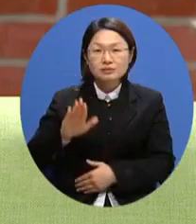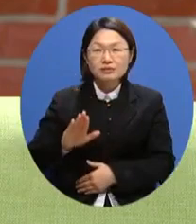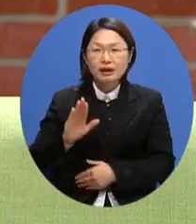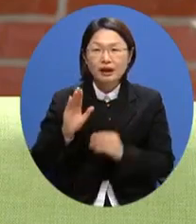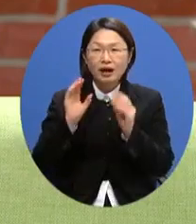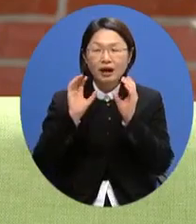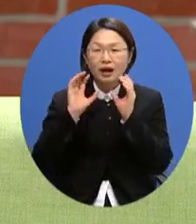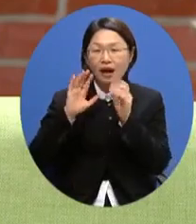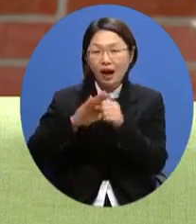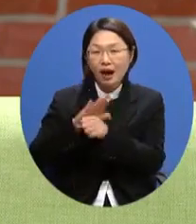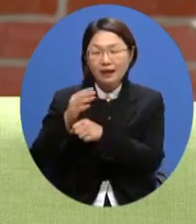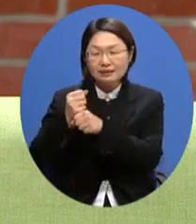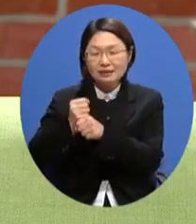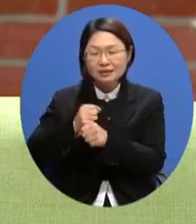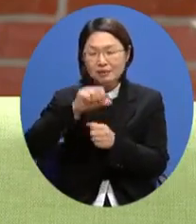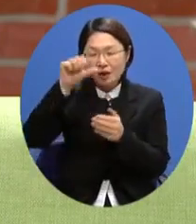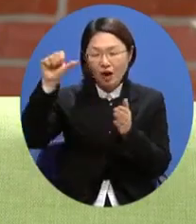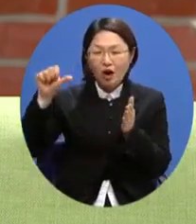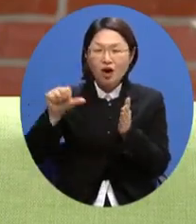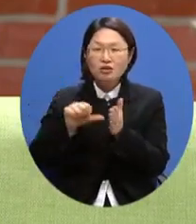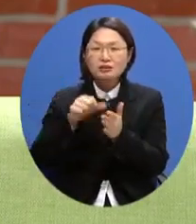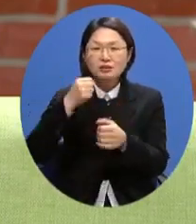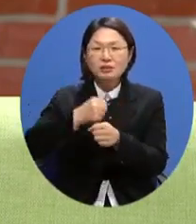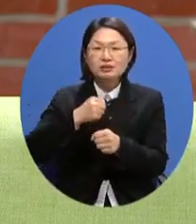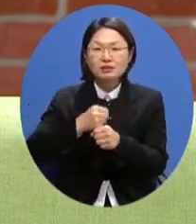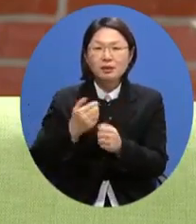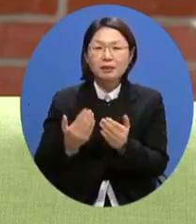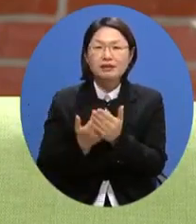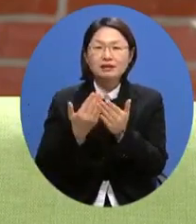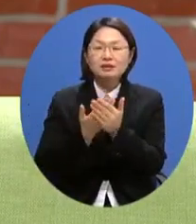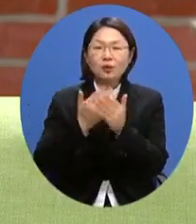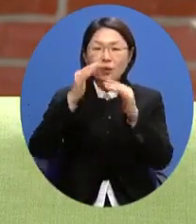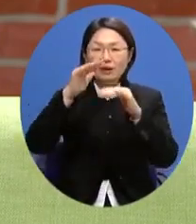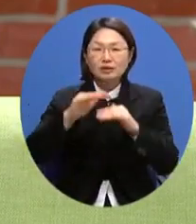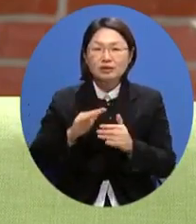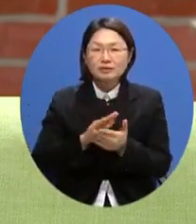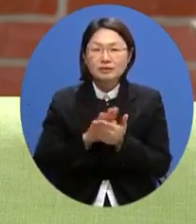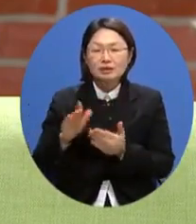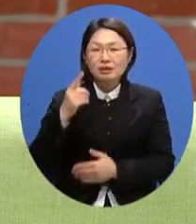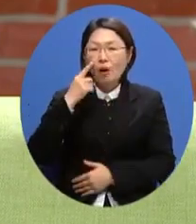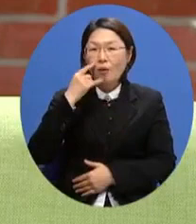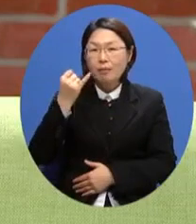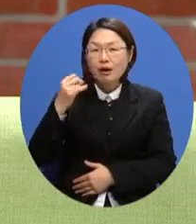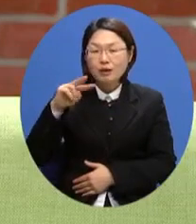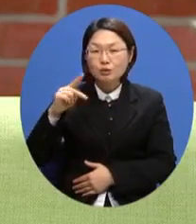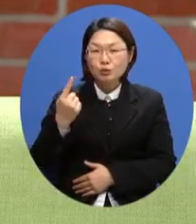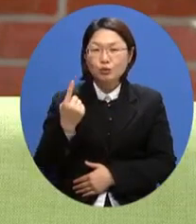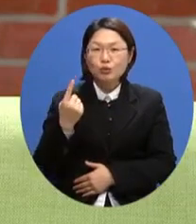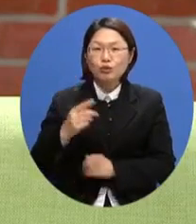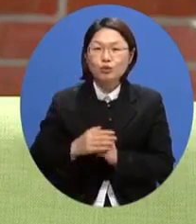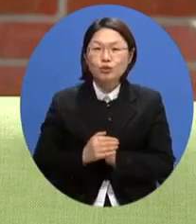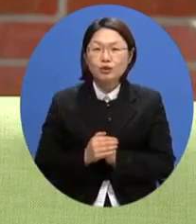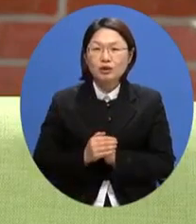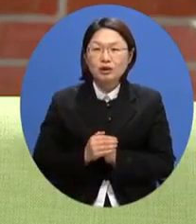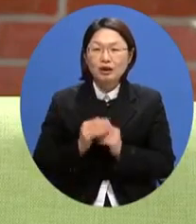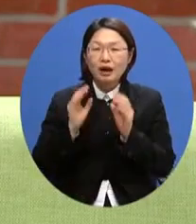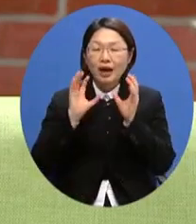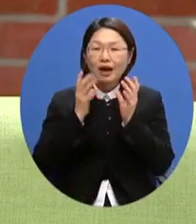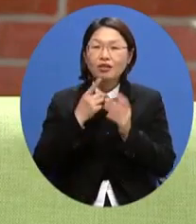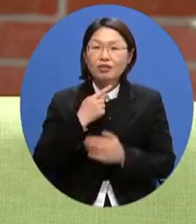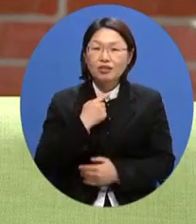우리가 평생 형성하고 발달시켜 나가는 과정이에요. 근데 이제 엄마도 따지고 보면